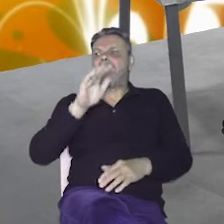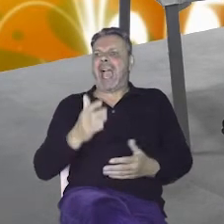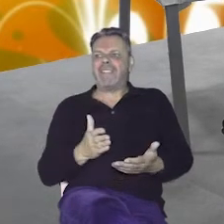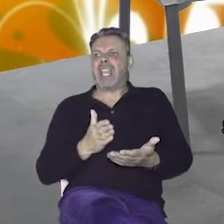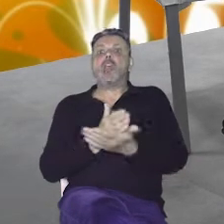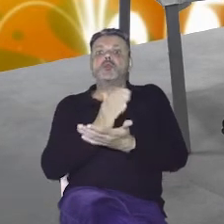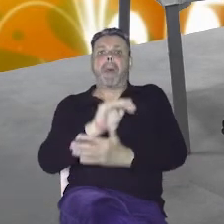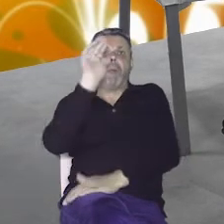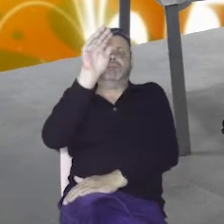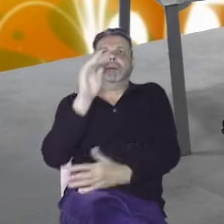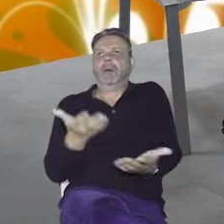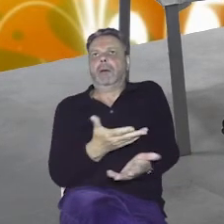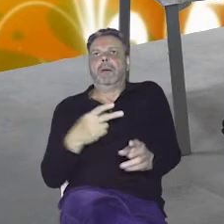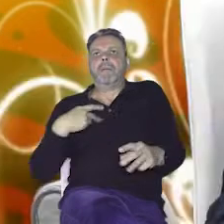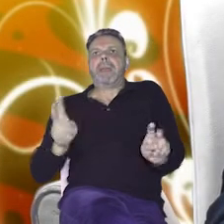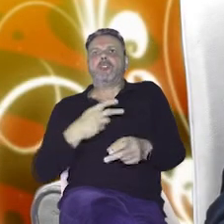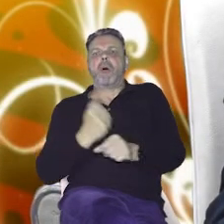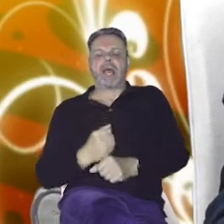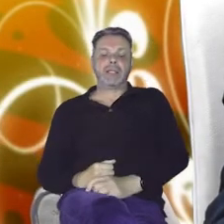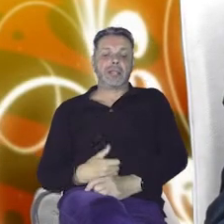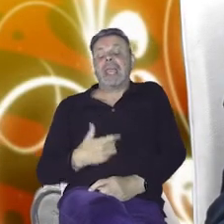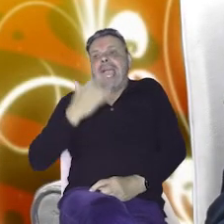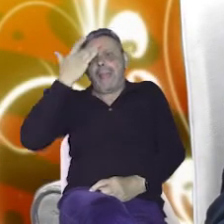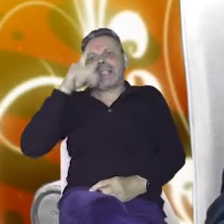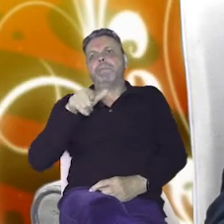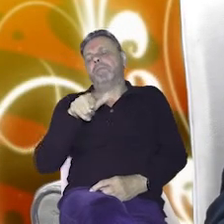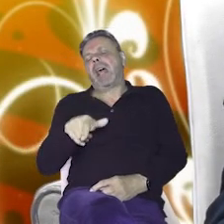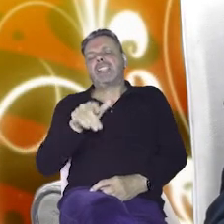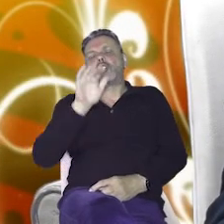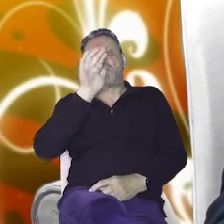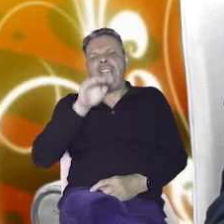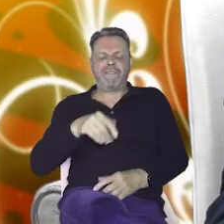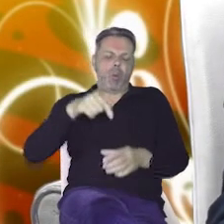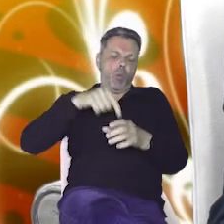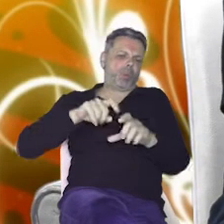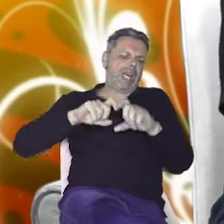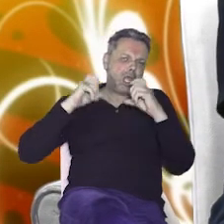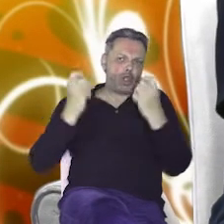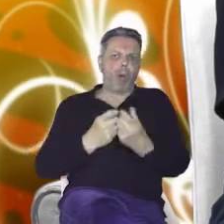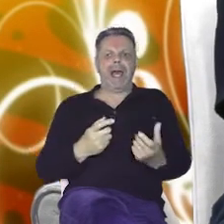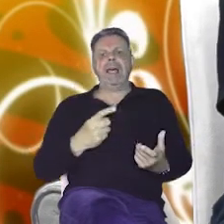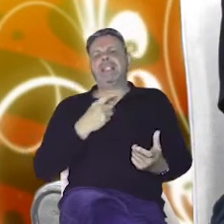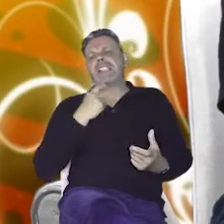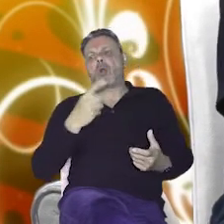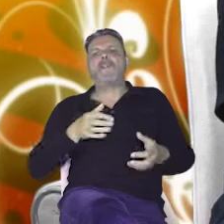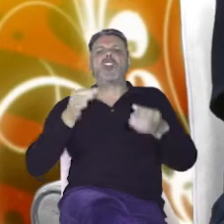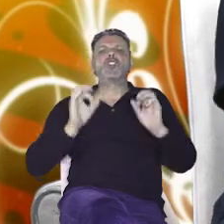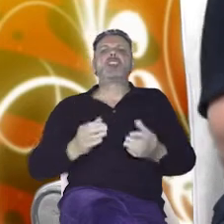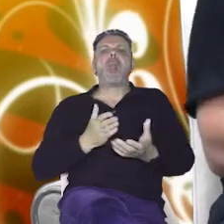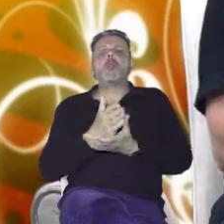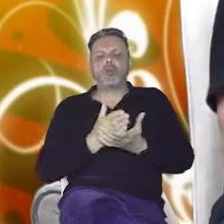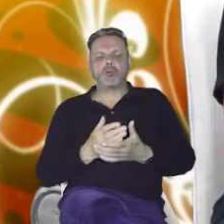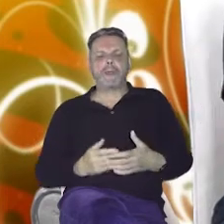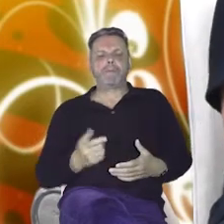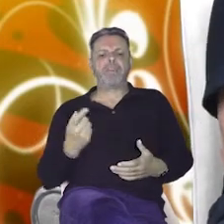sad, ja ne znam da li se to prijavljuje, da li se to unutar doma govori socijalnoj službi. Znači, vi kad